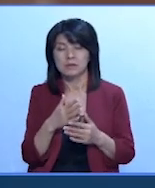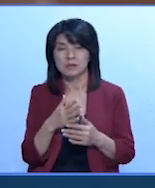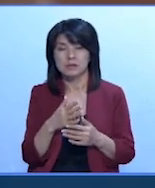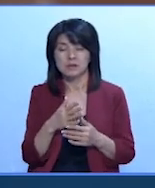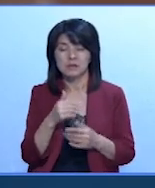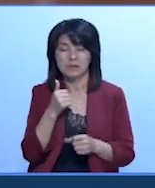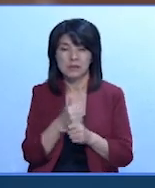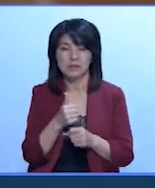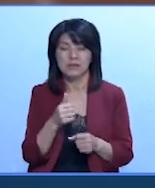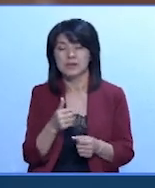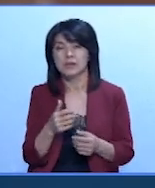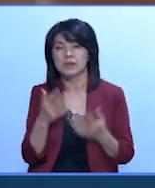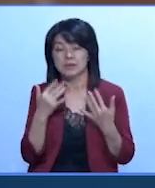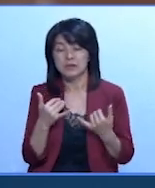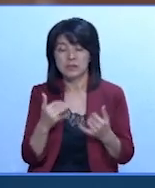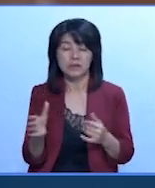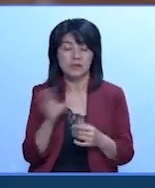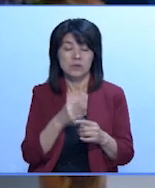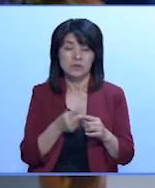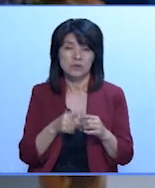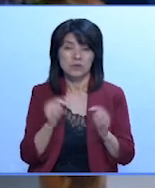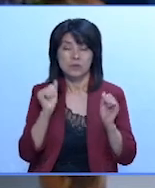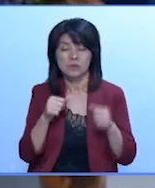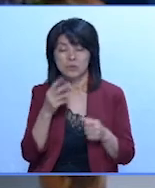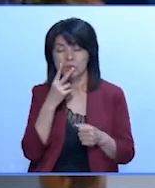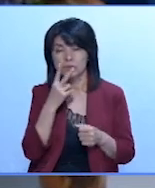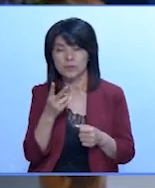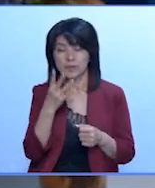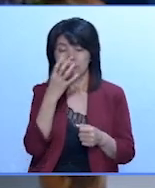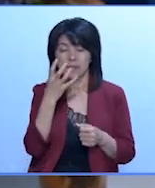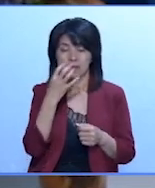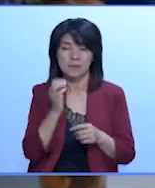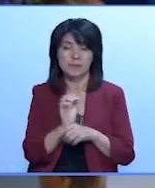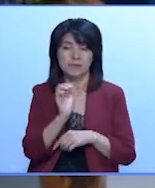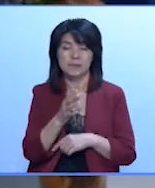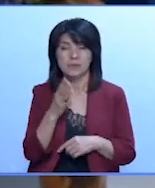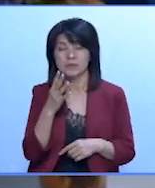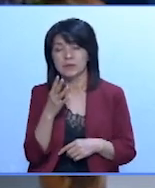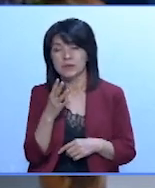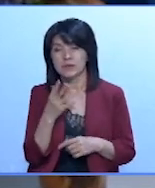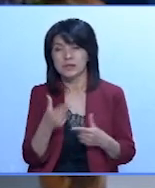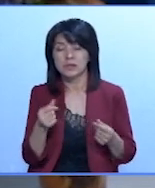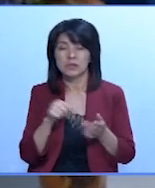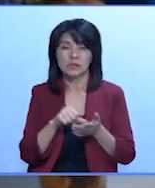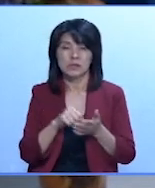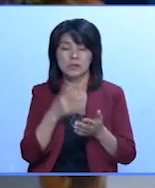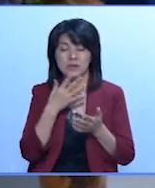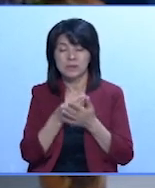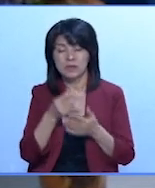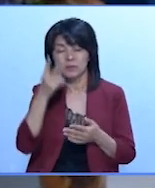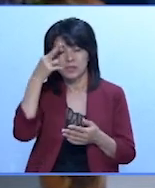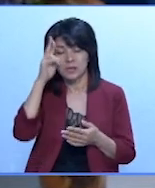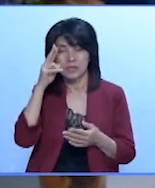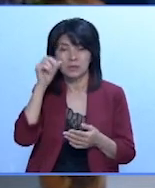телеарнаның WhatsApp нөміріне өздерінің соғысқан аталары мен ағаларының фото суреттерін жіберді. Мәңгілік полктың фото шеруі экранда ұйымдастырылып,